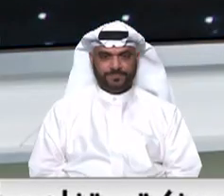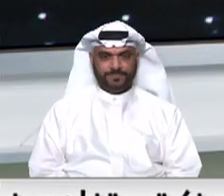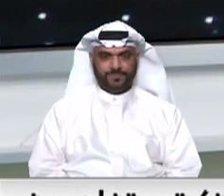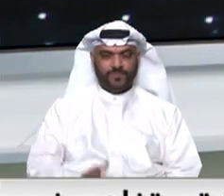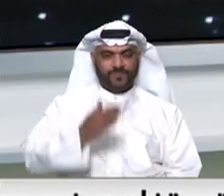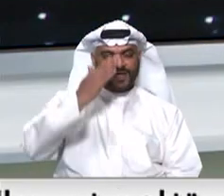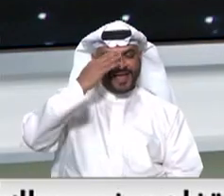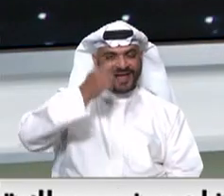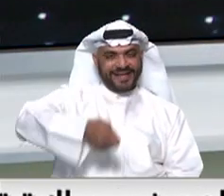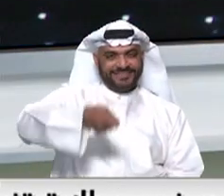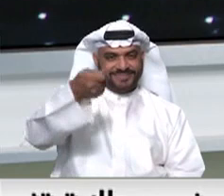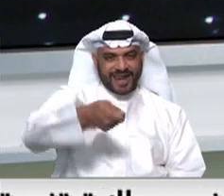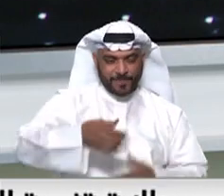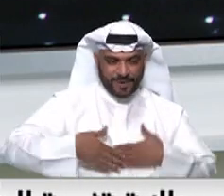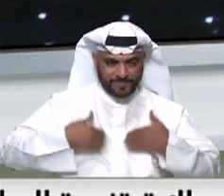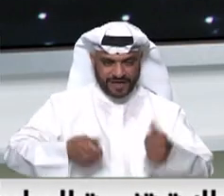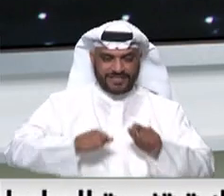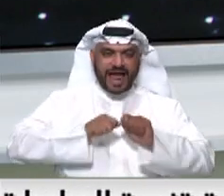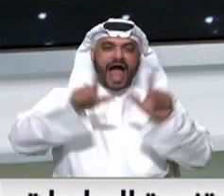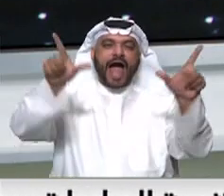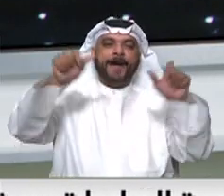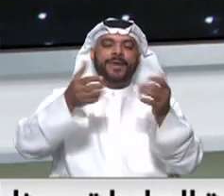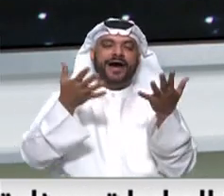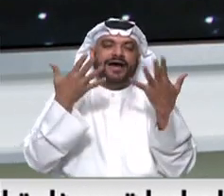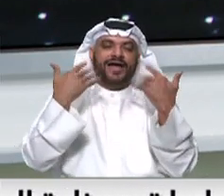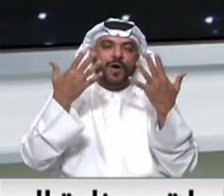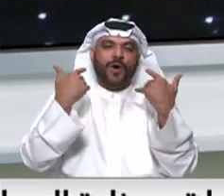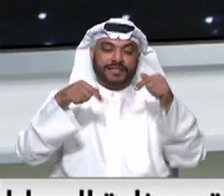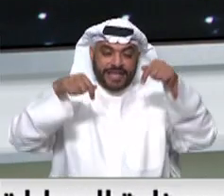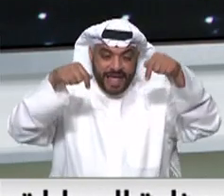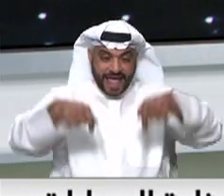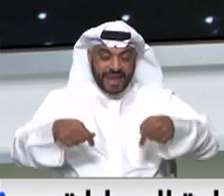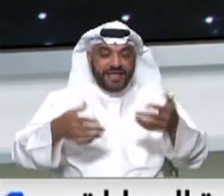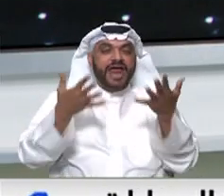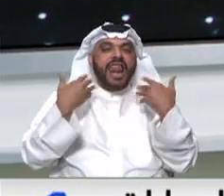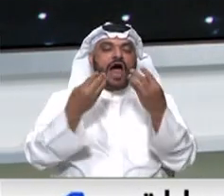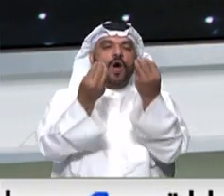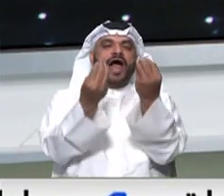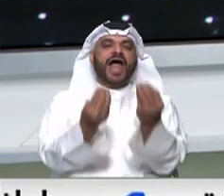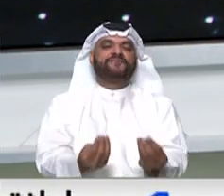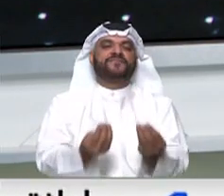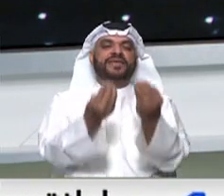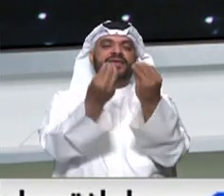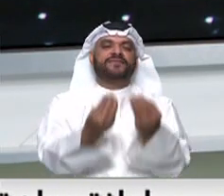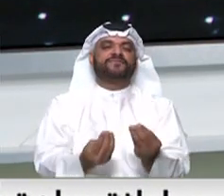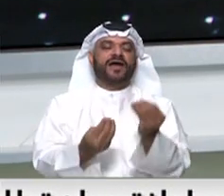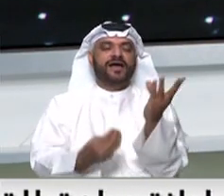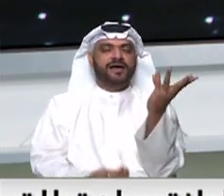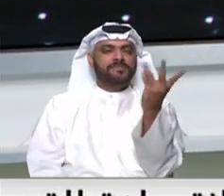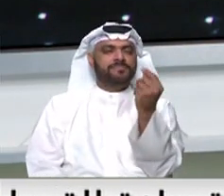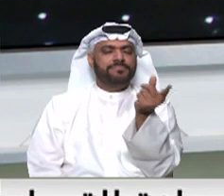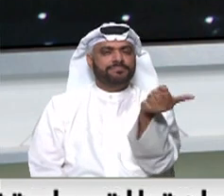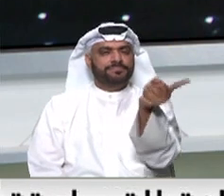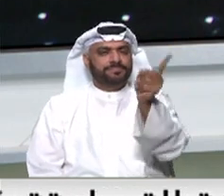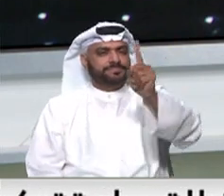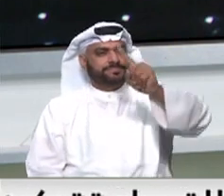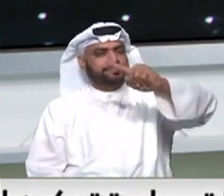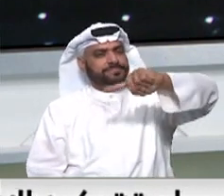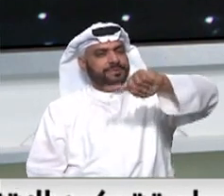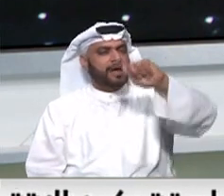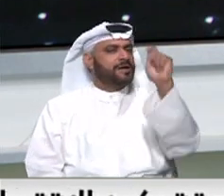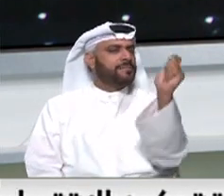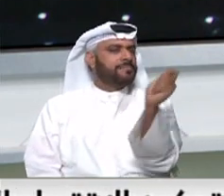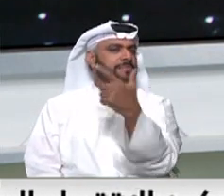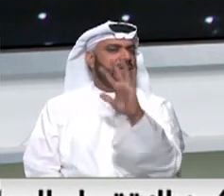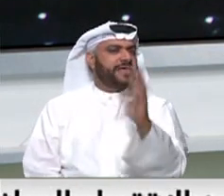السلام عليكم اعزائي المشاهدين الاجواء مال الحراره والرياح شماليه غربيه خفيفه لمعتدي السرعه تنشط على فترات وسرعتها بشكل عام